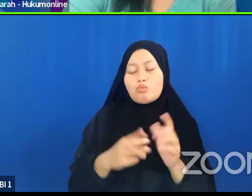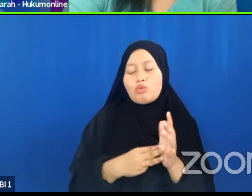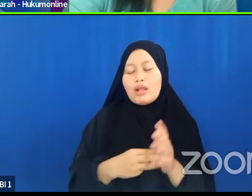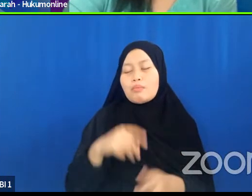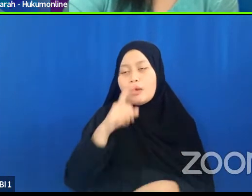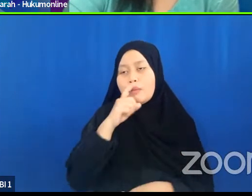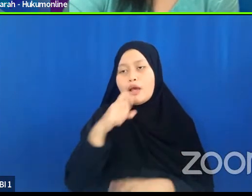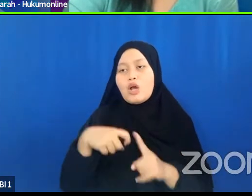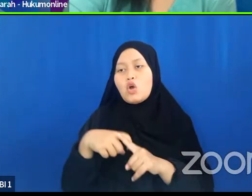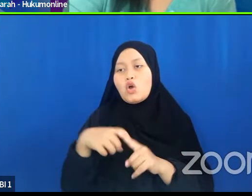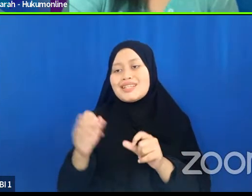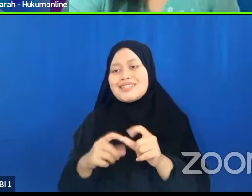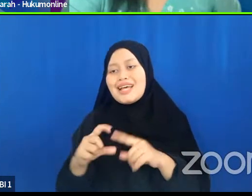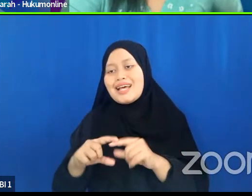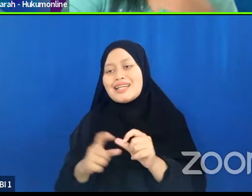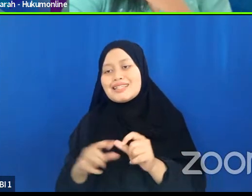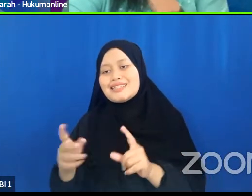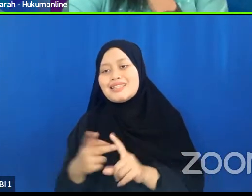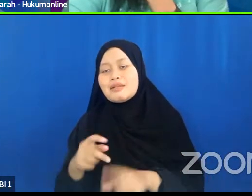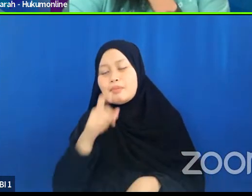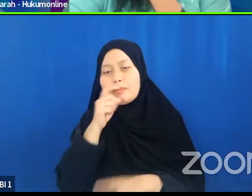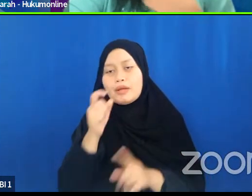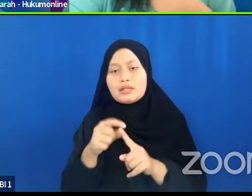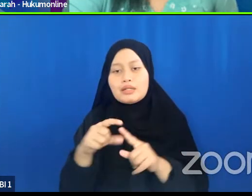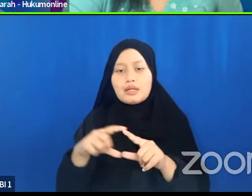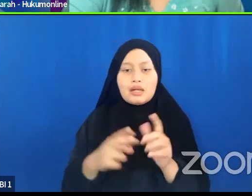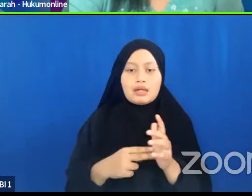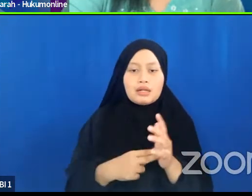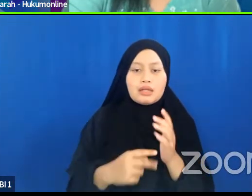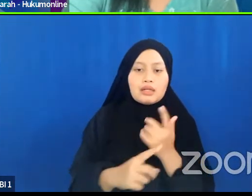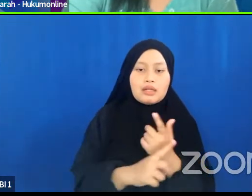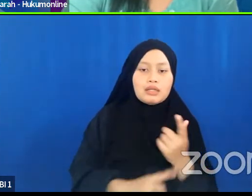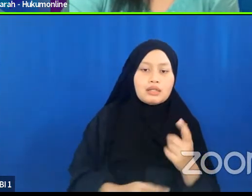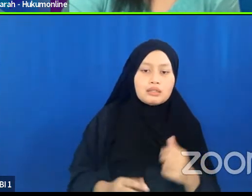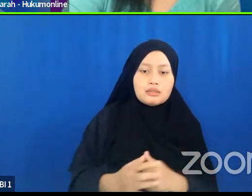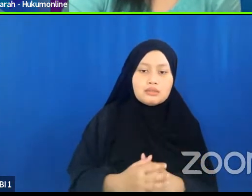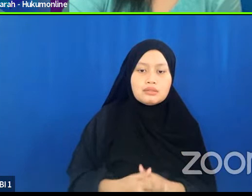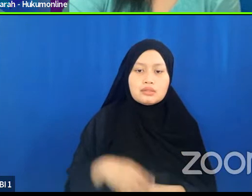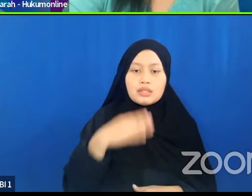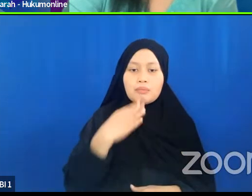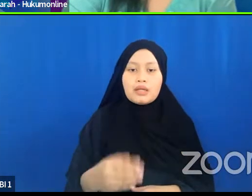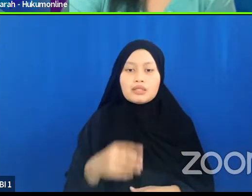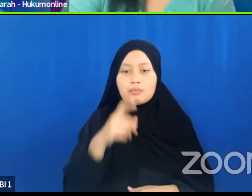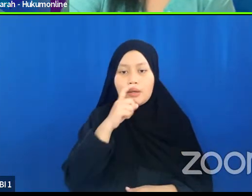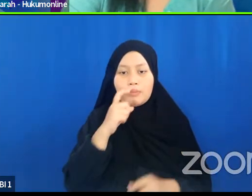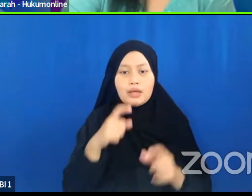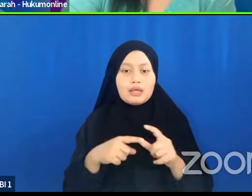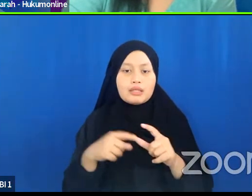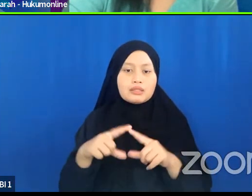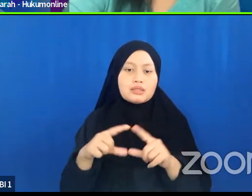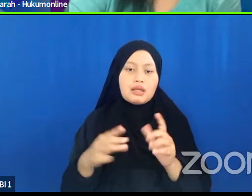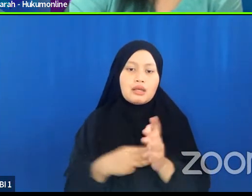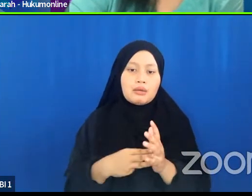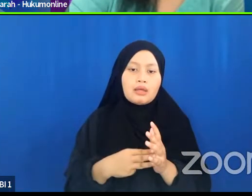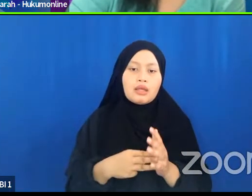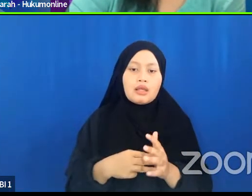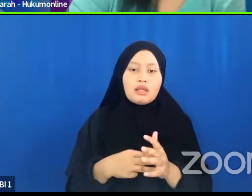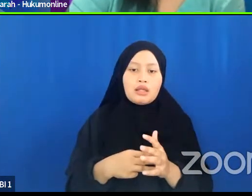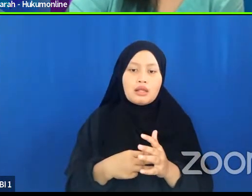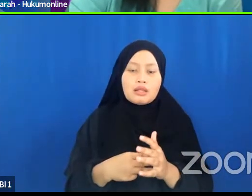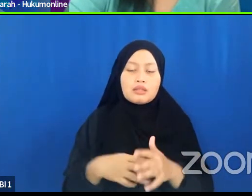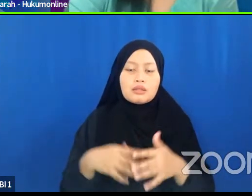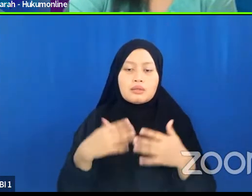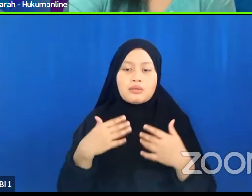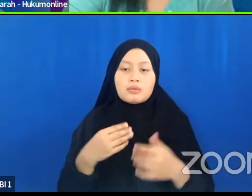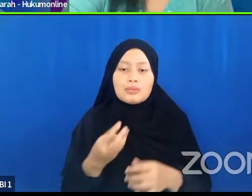dari Anonymous Effendi dalam bahasa Inggris amin amin Thank you Pak Samuel Eto'o khairin